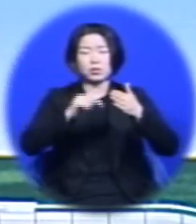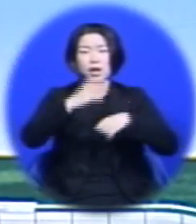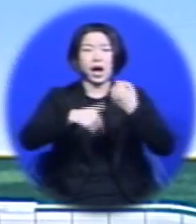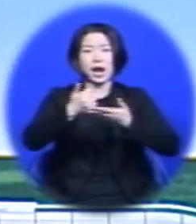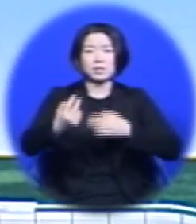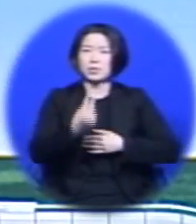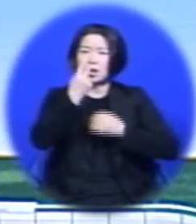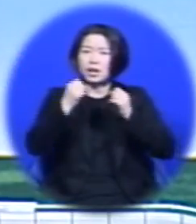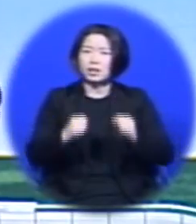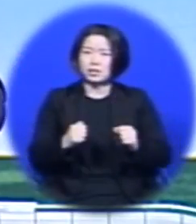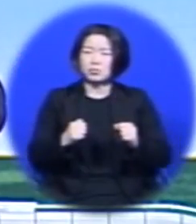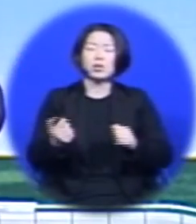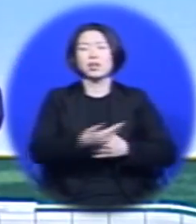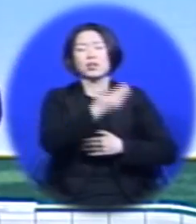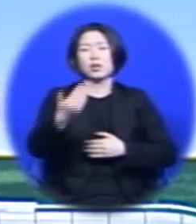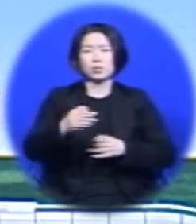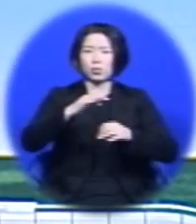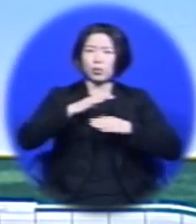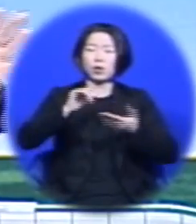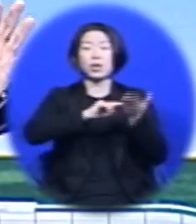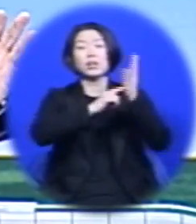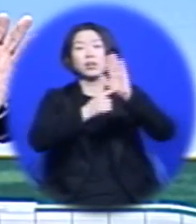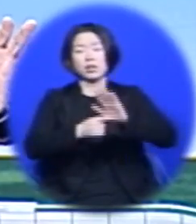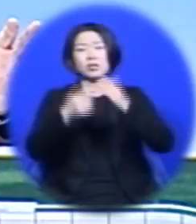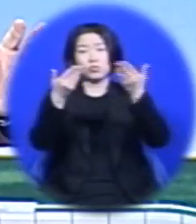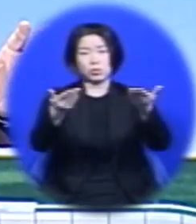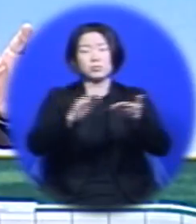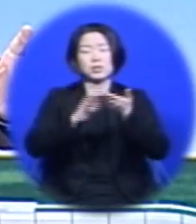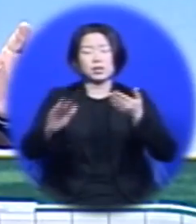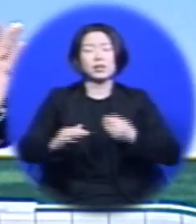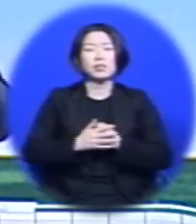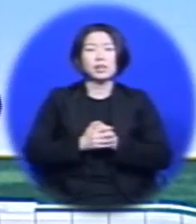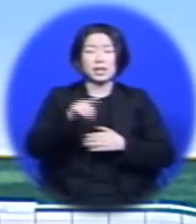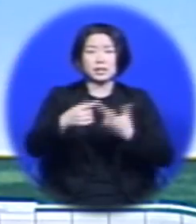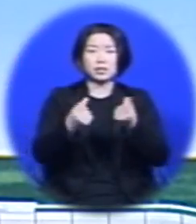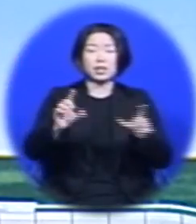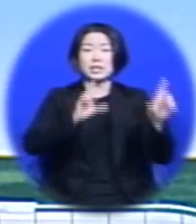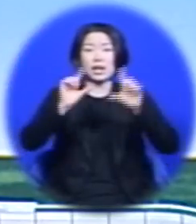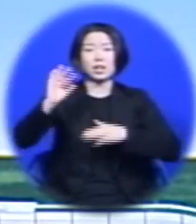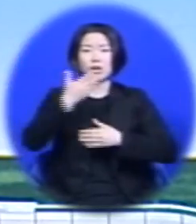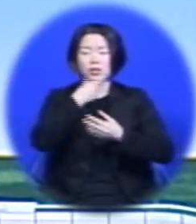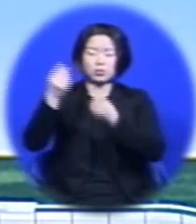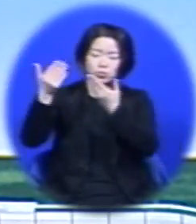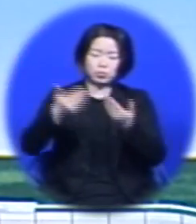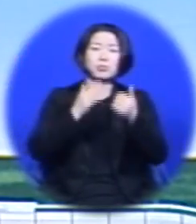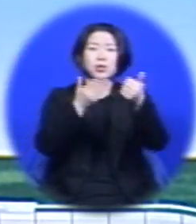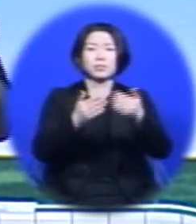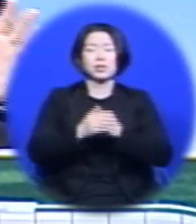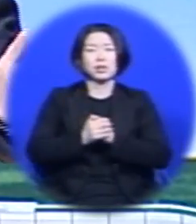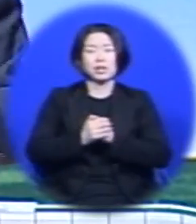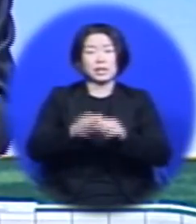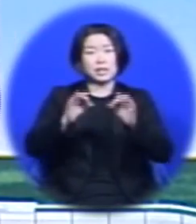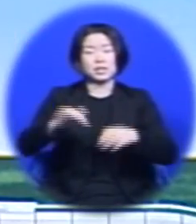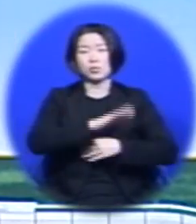있음을 여러분에게 놀랍게 드러내 주실 것입니다 그렇게 살게 되기를 축복합니다 이제